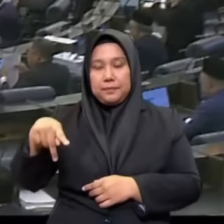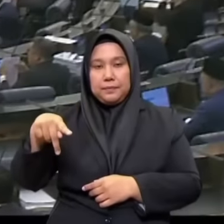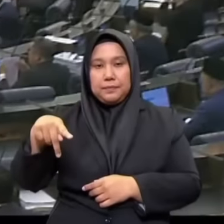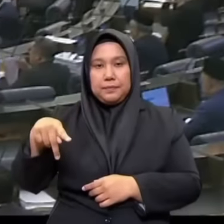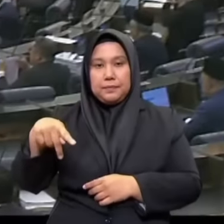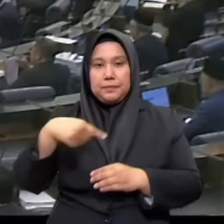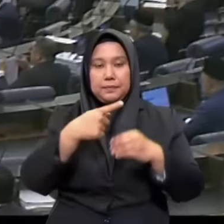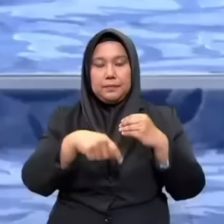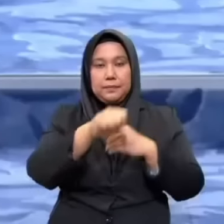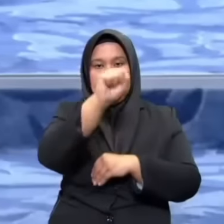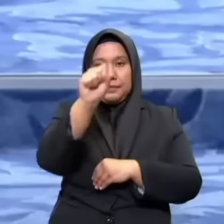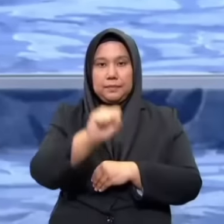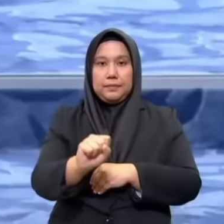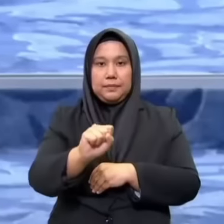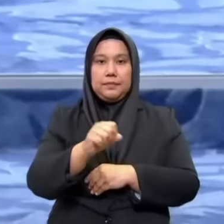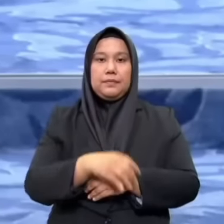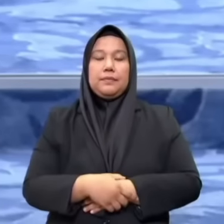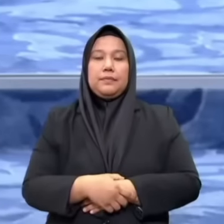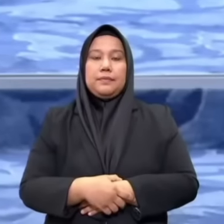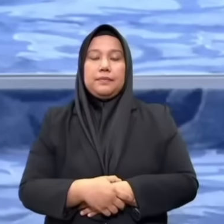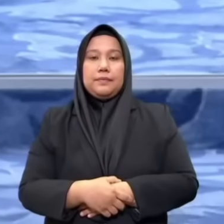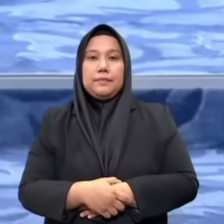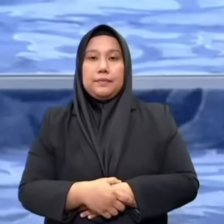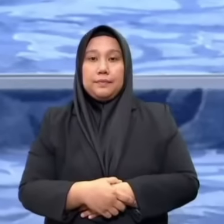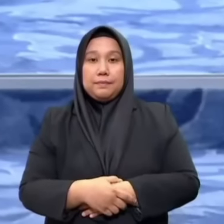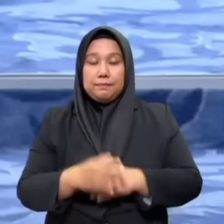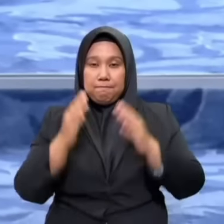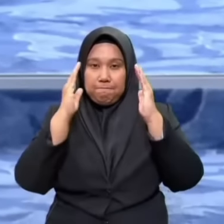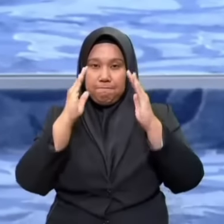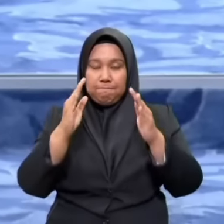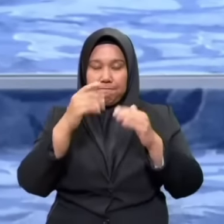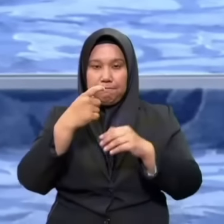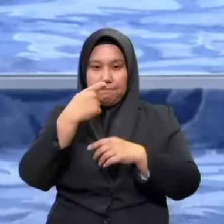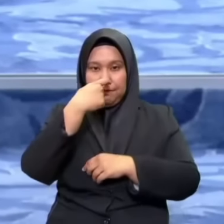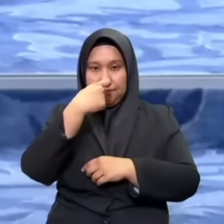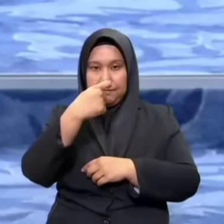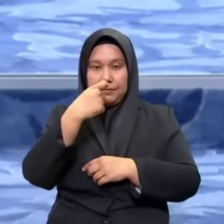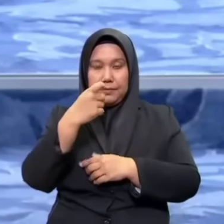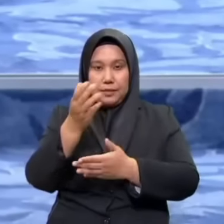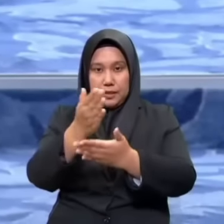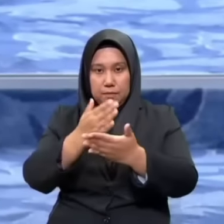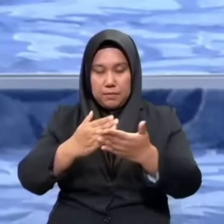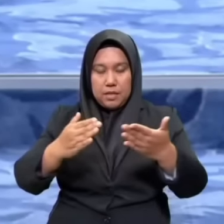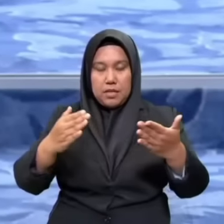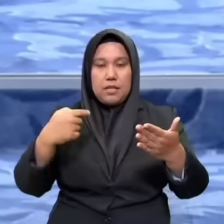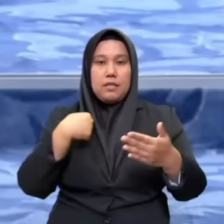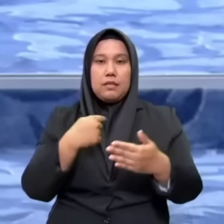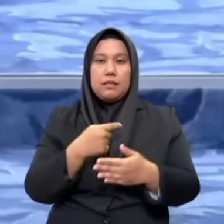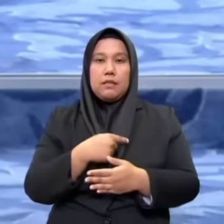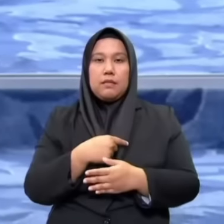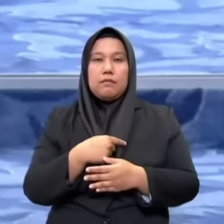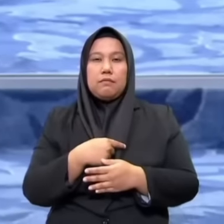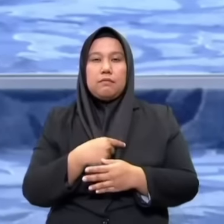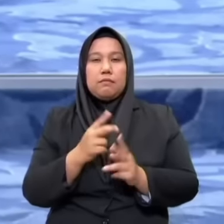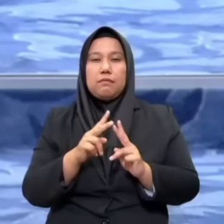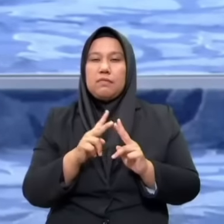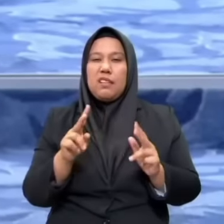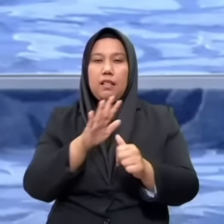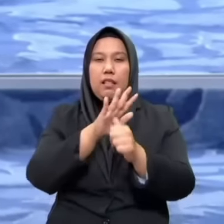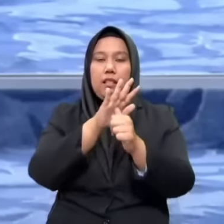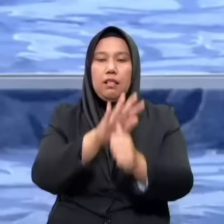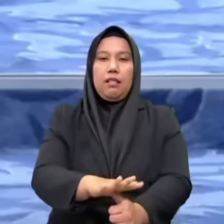soalan ini. Ini penumpuan yang sangat menarik daripada sebahagian dari kita terlalu tertekan